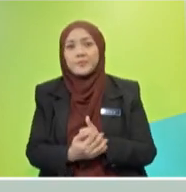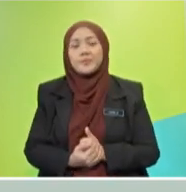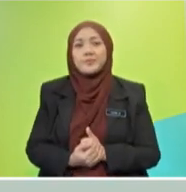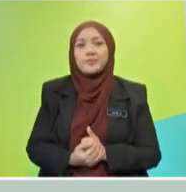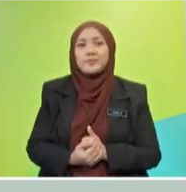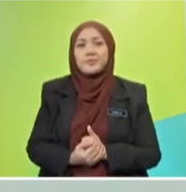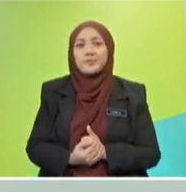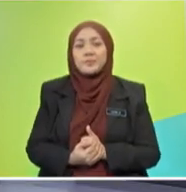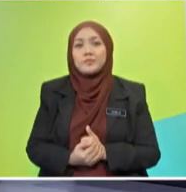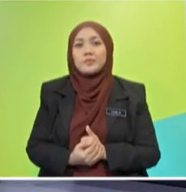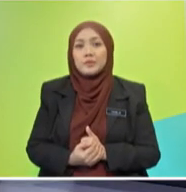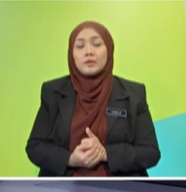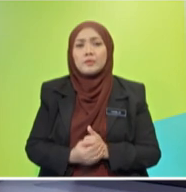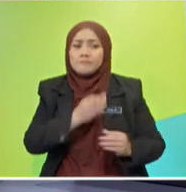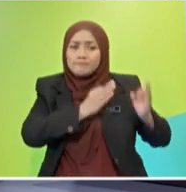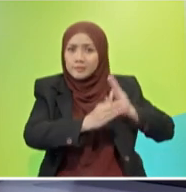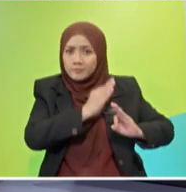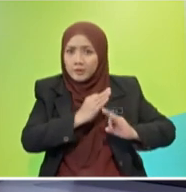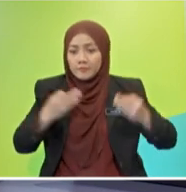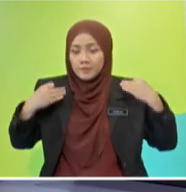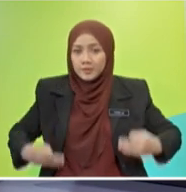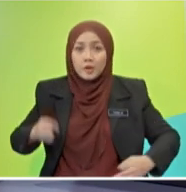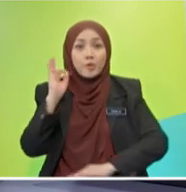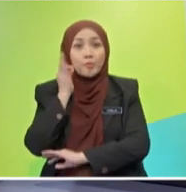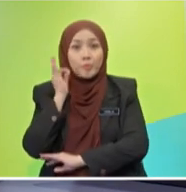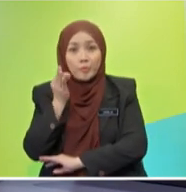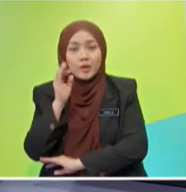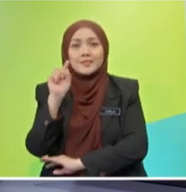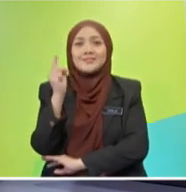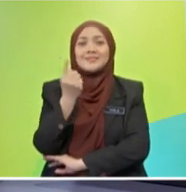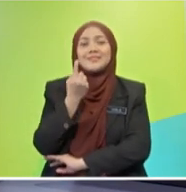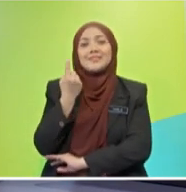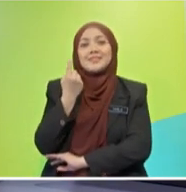sifat fisika buah-buahan ya hari ini kita akan belajar bobohan